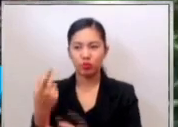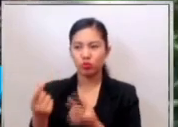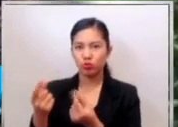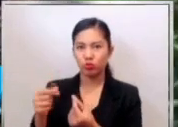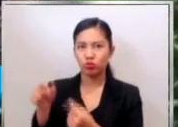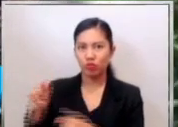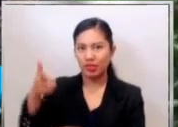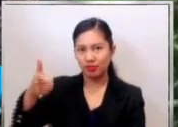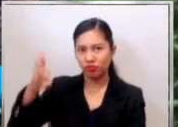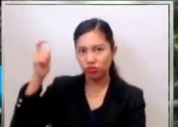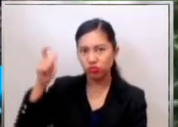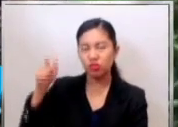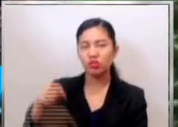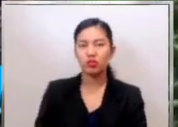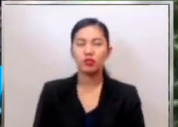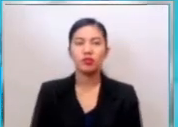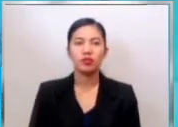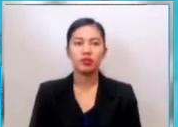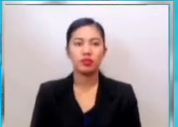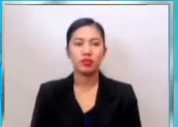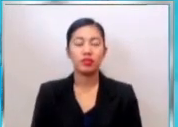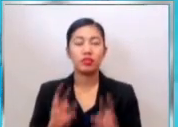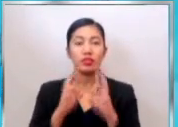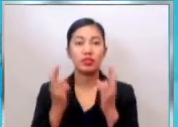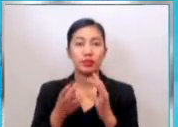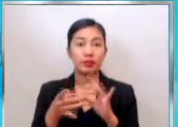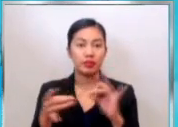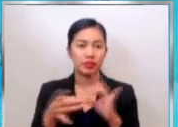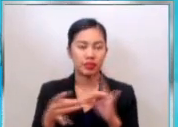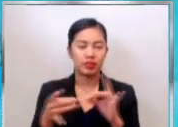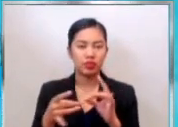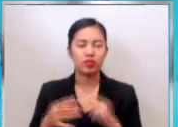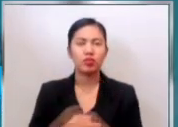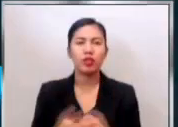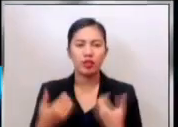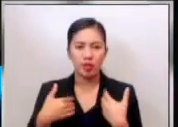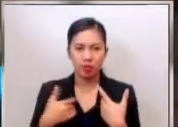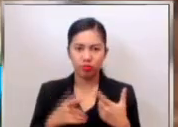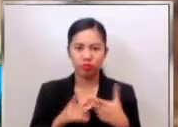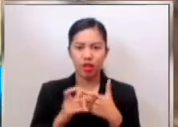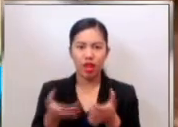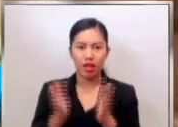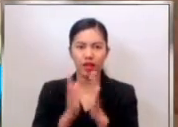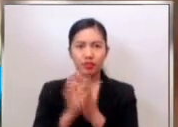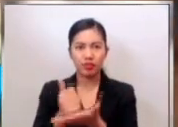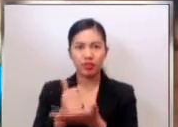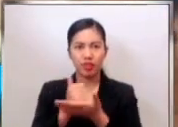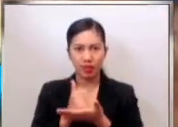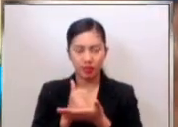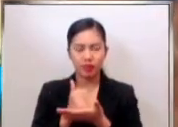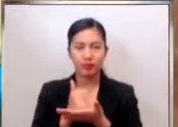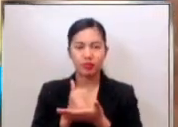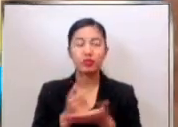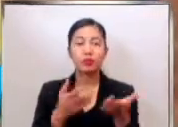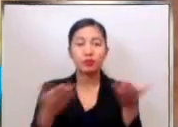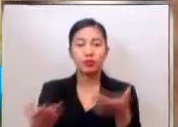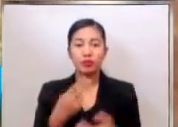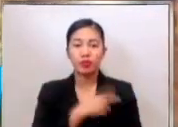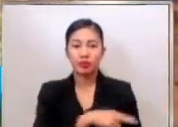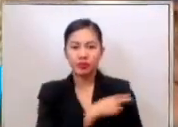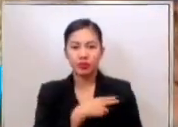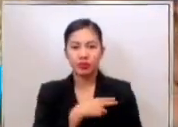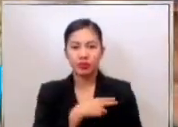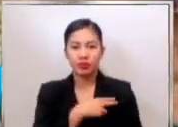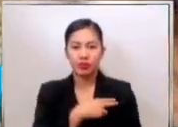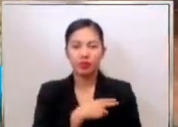Sa salaysay ng kaanak, nakatakbo pa si Sanchez sa bahay ng kapatid para humingi ng tulong. Itinakbo pa sa ospital ang biktima pero